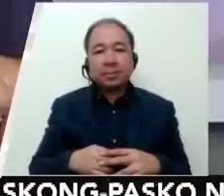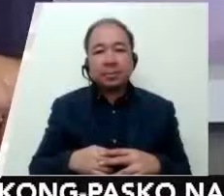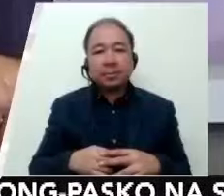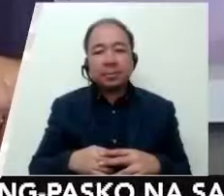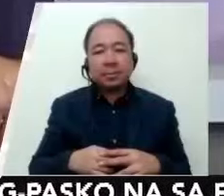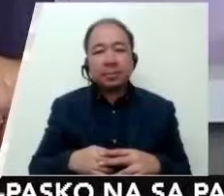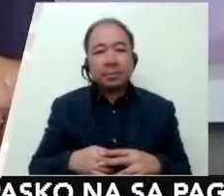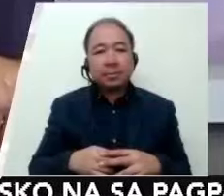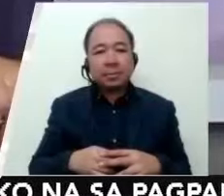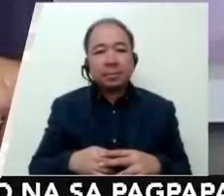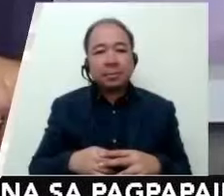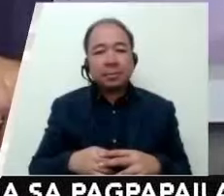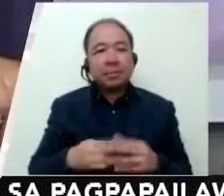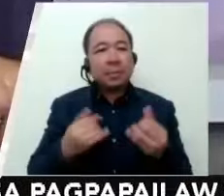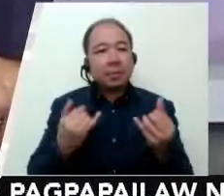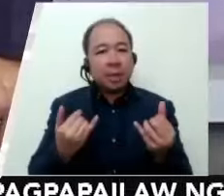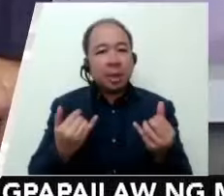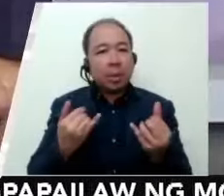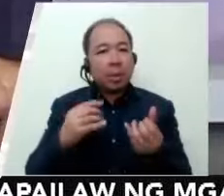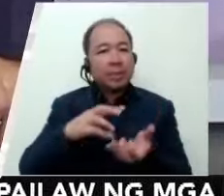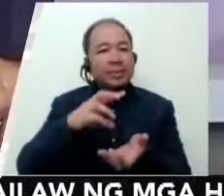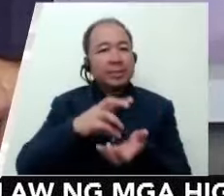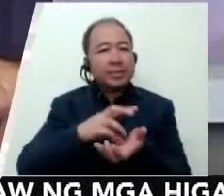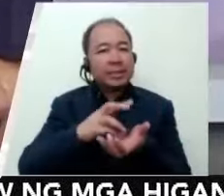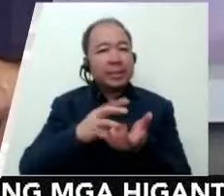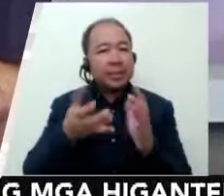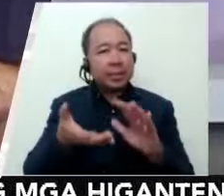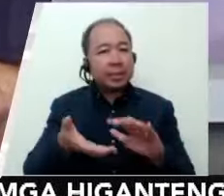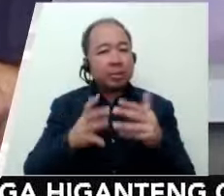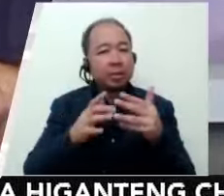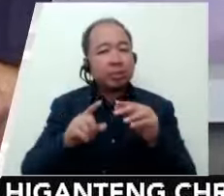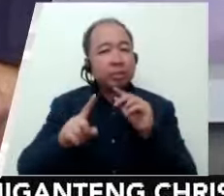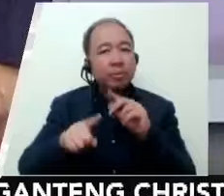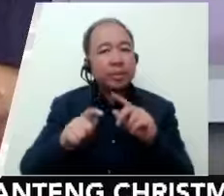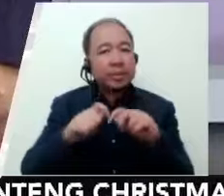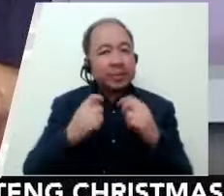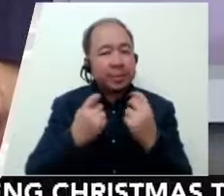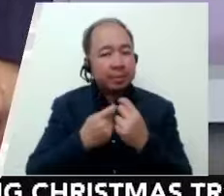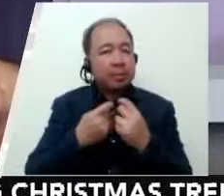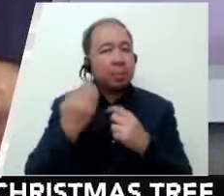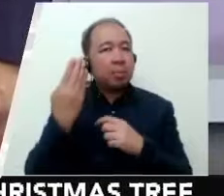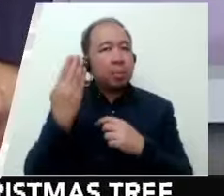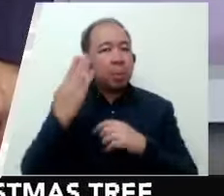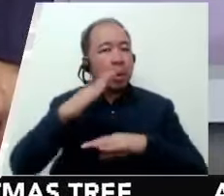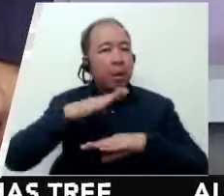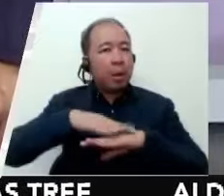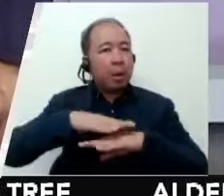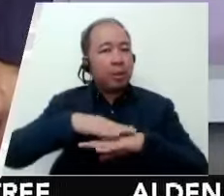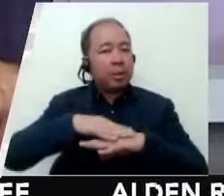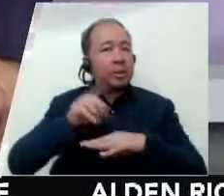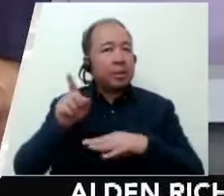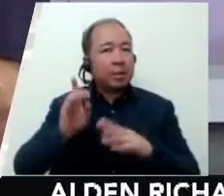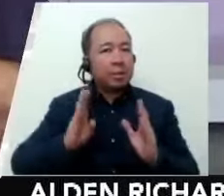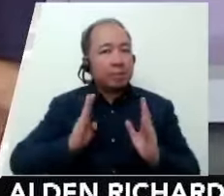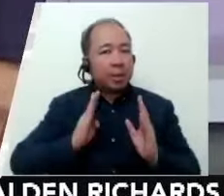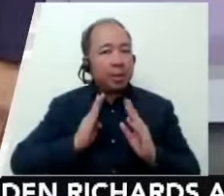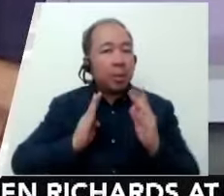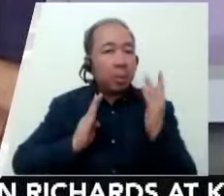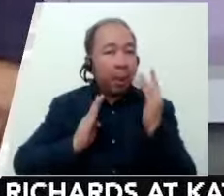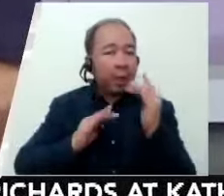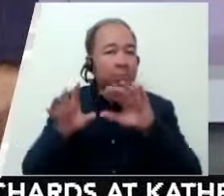naka-blue alert na ang City Disaster Response Team sa Baguio dahil sa Bagyong Marce. Iyan ang tinutukan live ni Salima